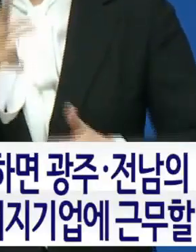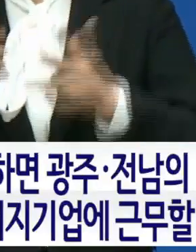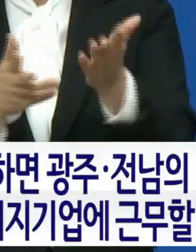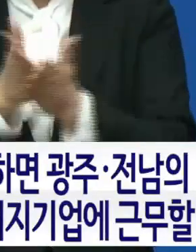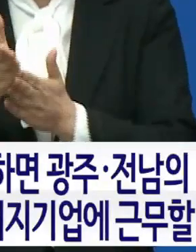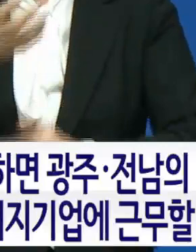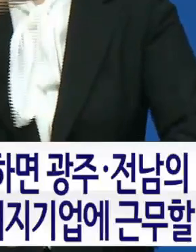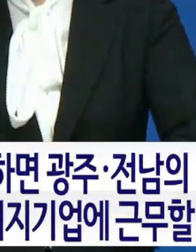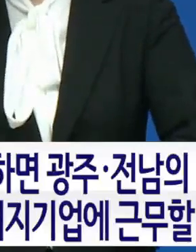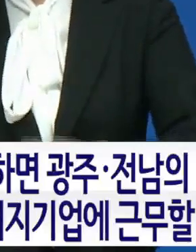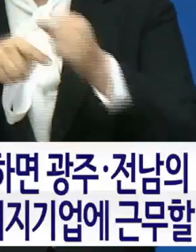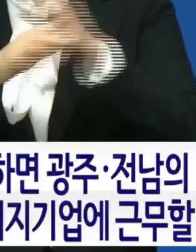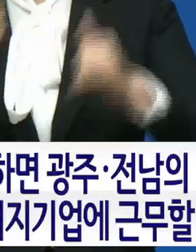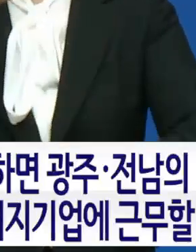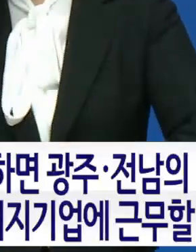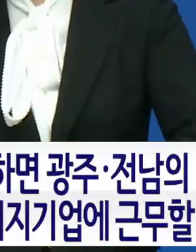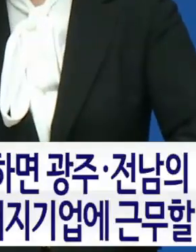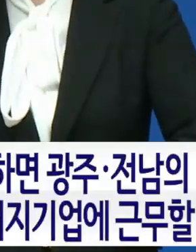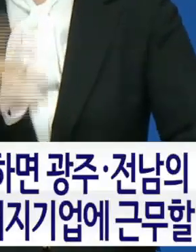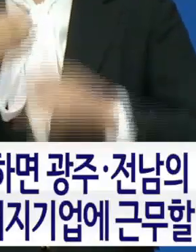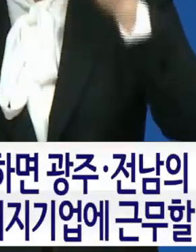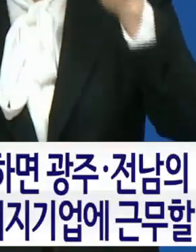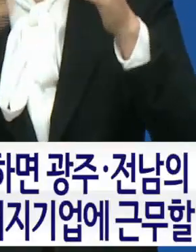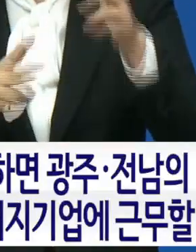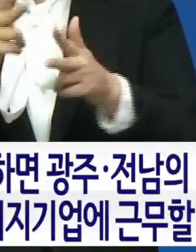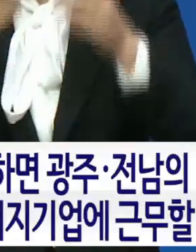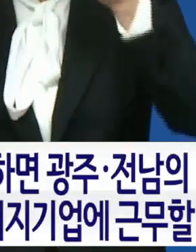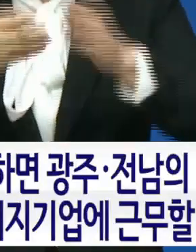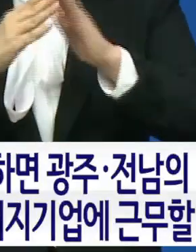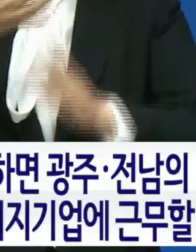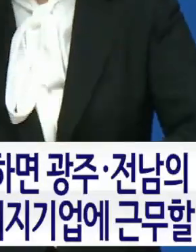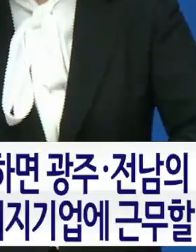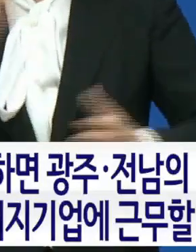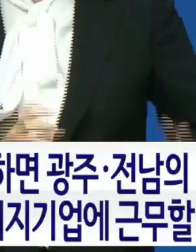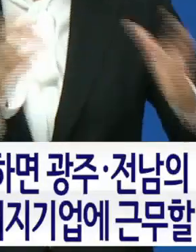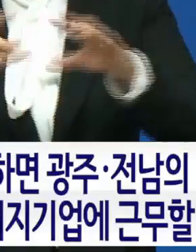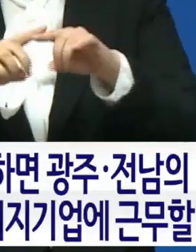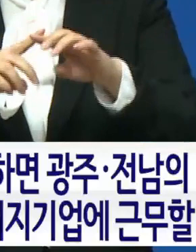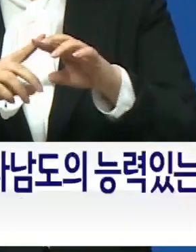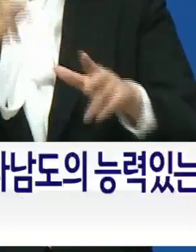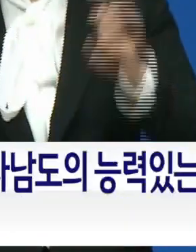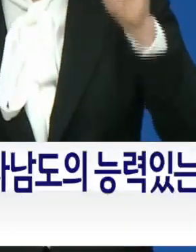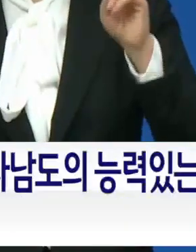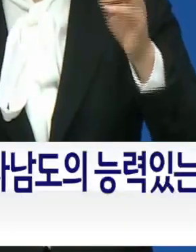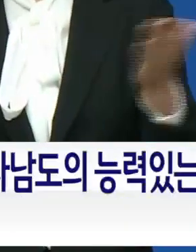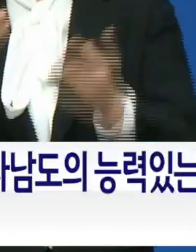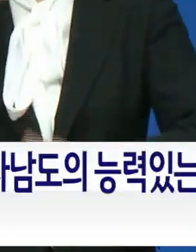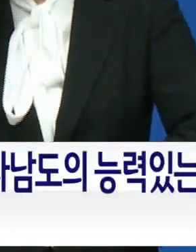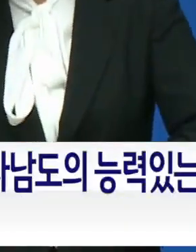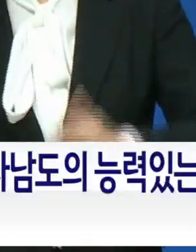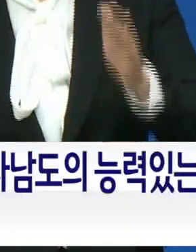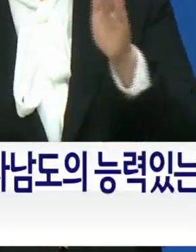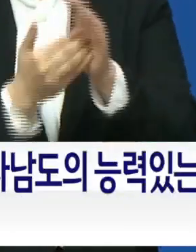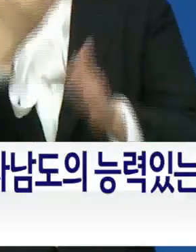꿈, 과학자의 꿈, 벤처 창업자의 꿈, 글로벌 에너지 기업의 금활 꿈을